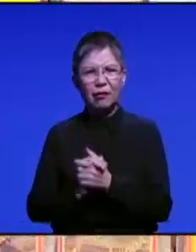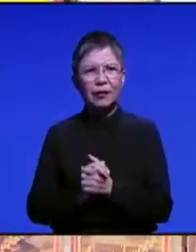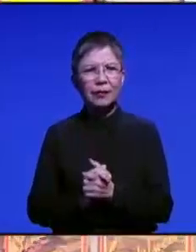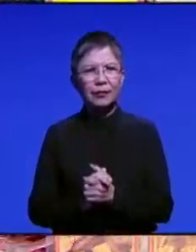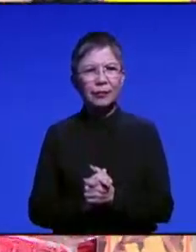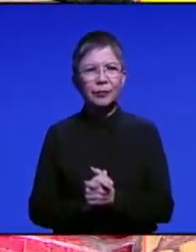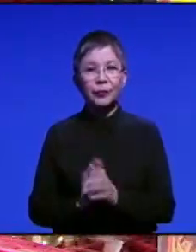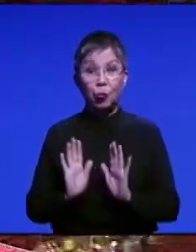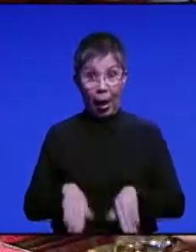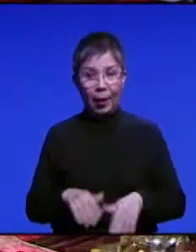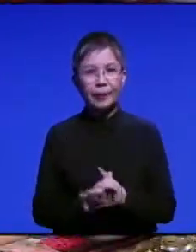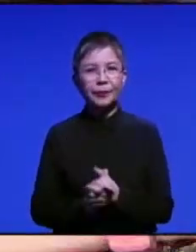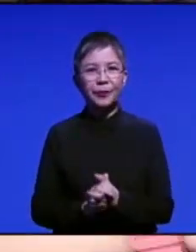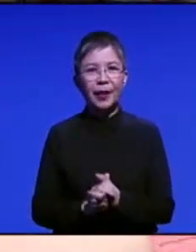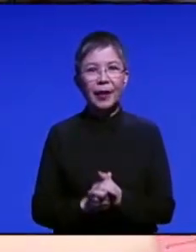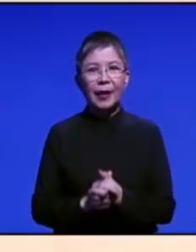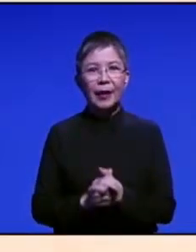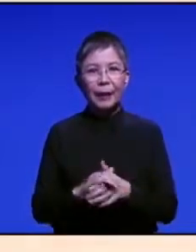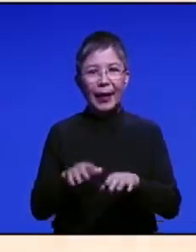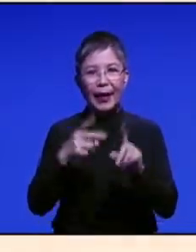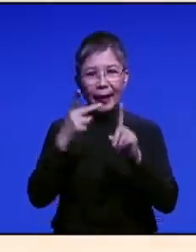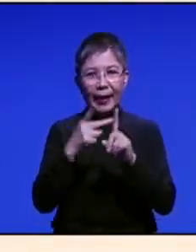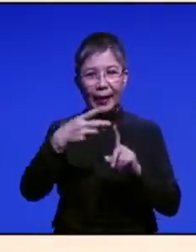Oke, lanjut. Sekarang kita pakai henna.